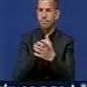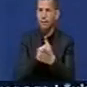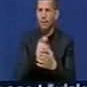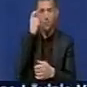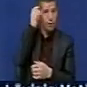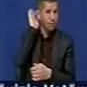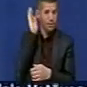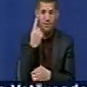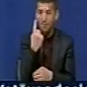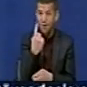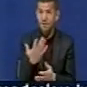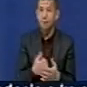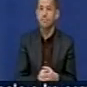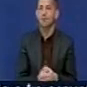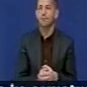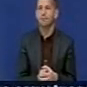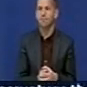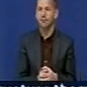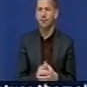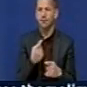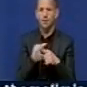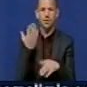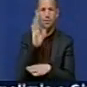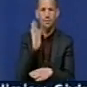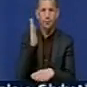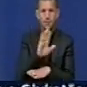këtu, përshëndetje kolegë deputet.